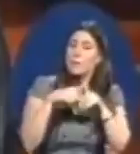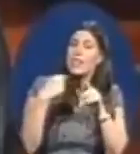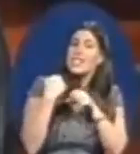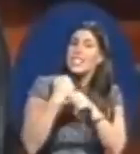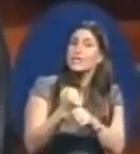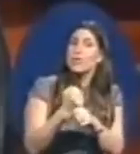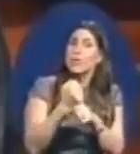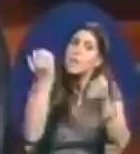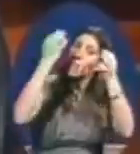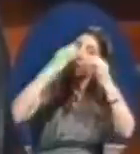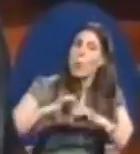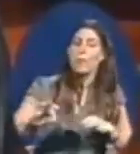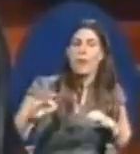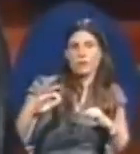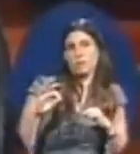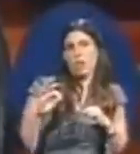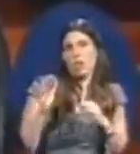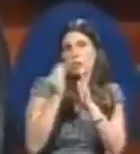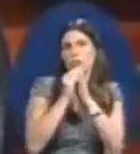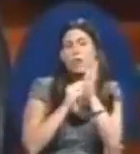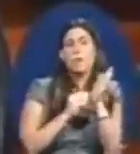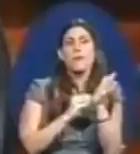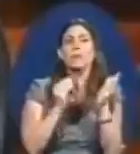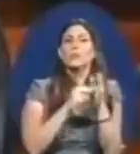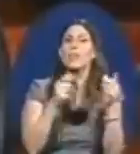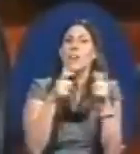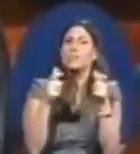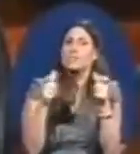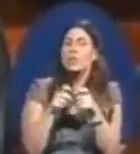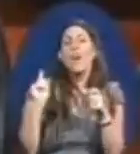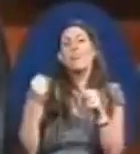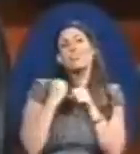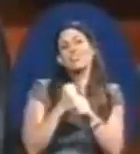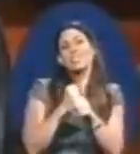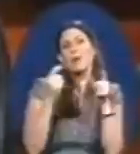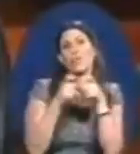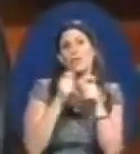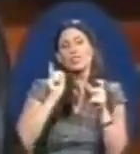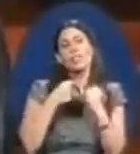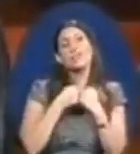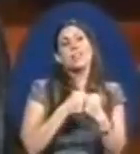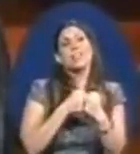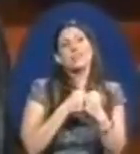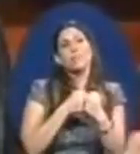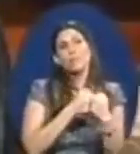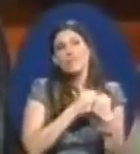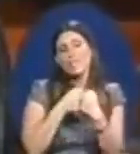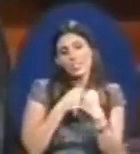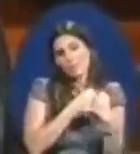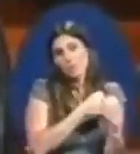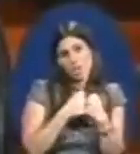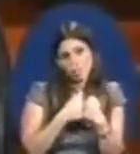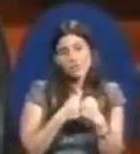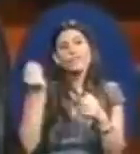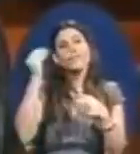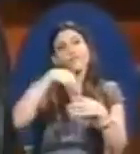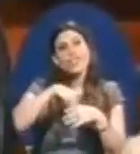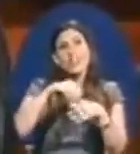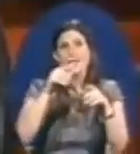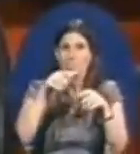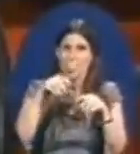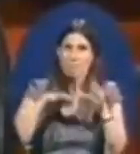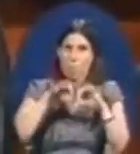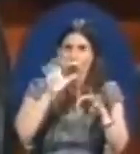מכובד ברשימה לאותן קבוצות. אבל נציגי הקבוצות האלה צריכים להתמודד בקרב כל ציבור חברי מפלגת